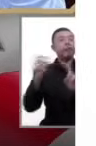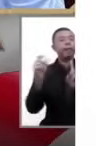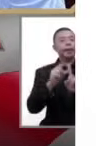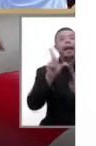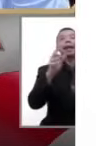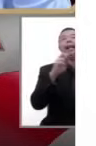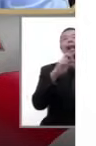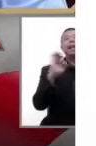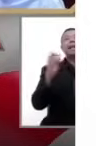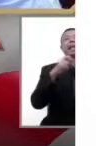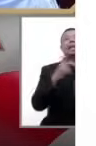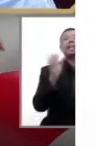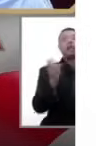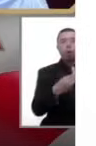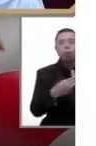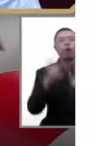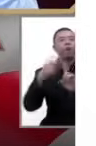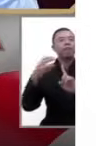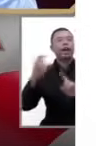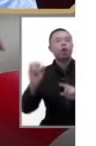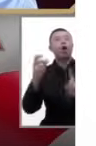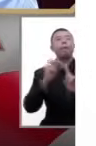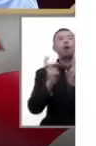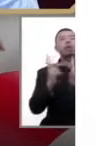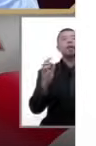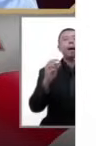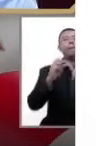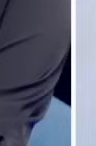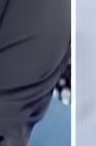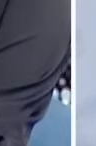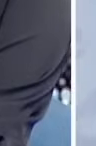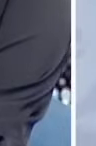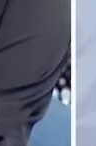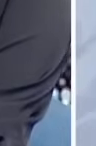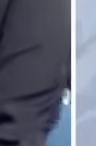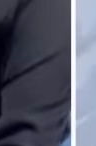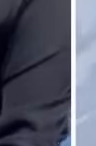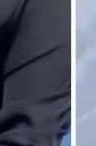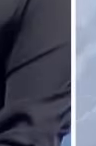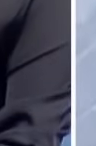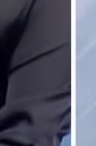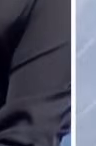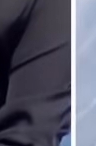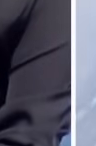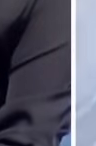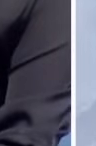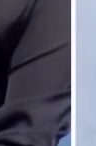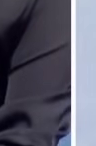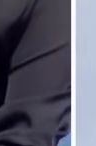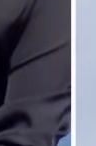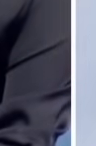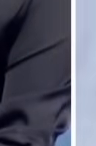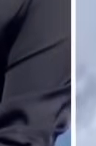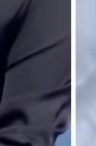termasuk juga nikel jadi ini kan edukasi publik juga gitu dan ini harapannya bahwa dengan sumber daya alam yang kita punya Tadi kita juga mau tanya kan dan